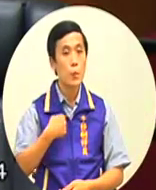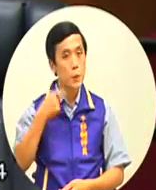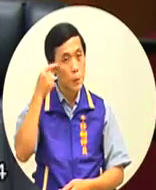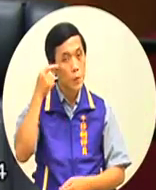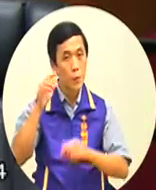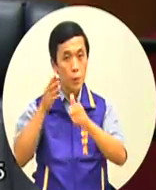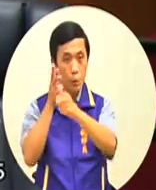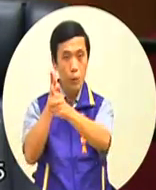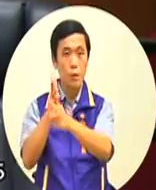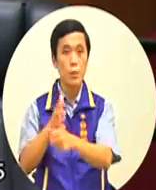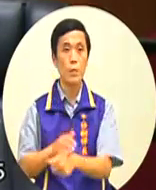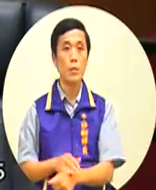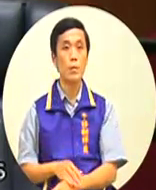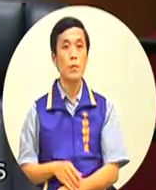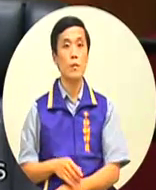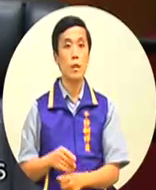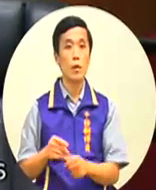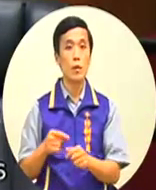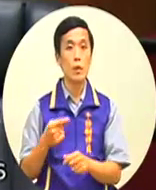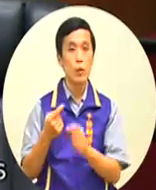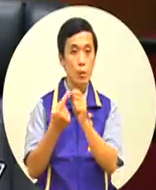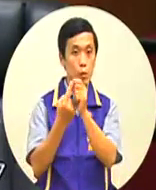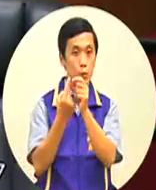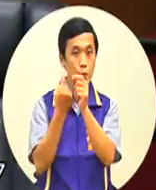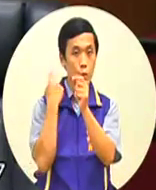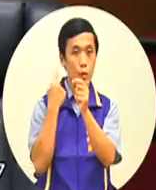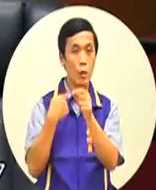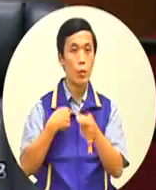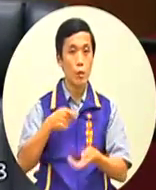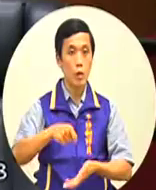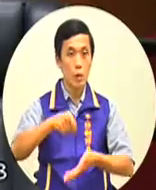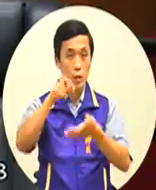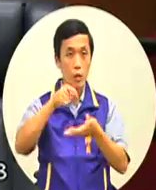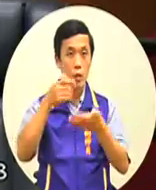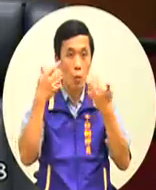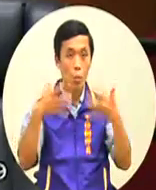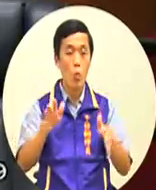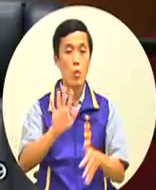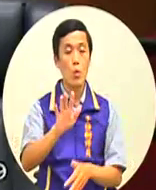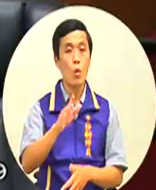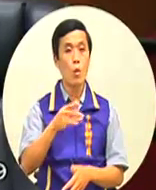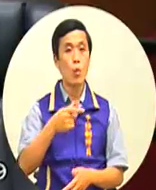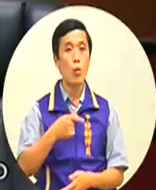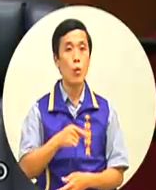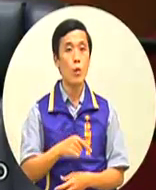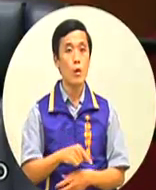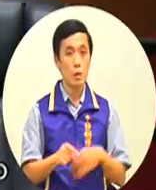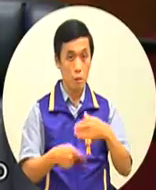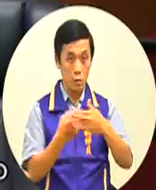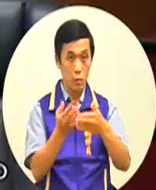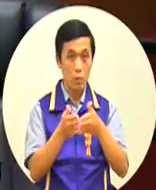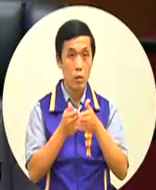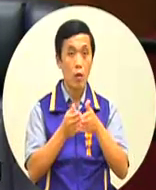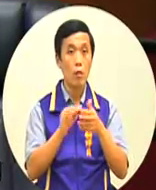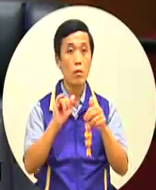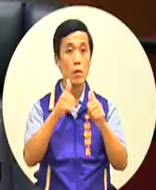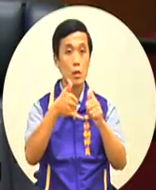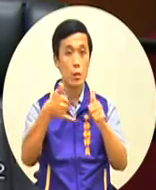为其实去年我也有提过了哈，也有讲过，只要是议